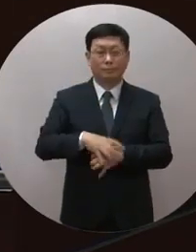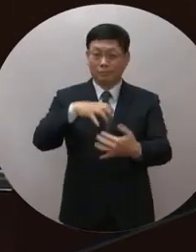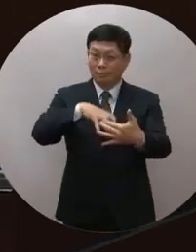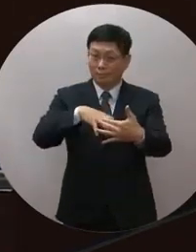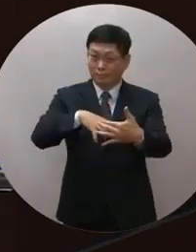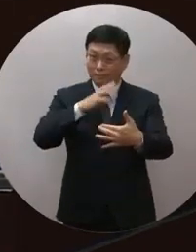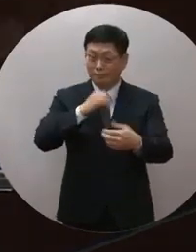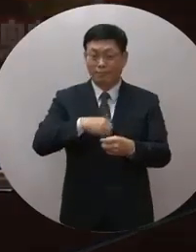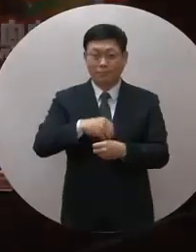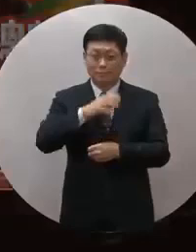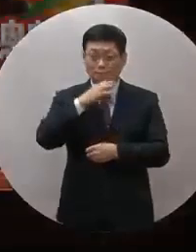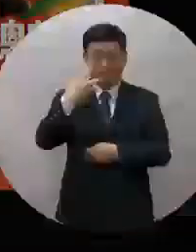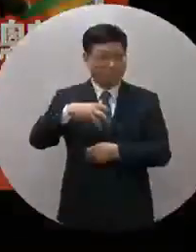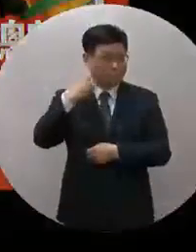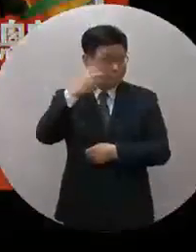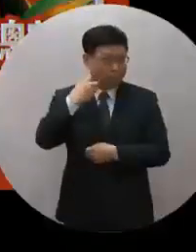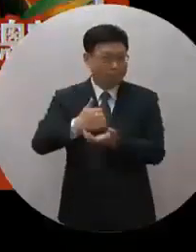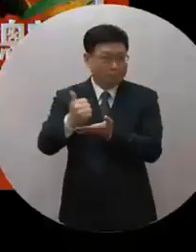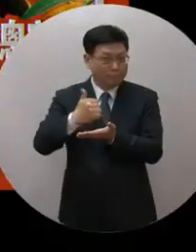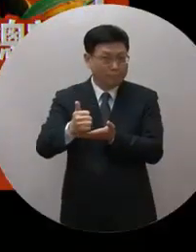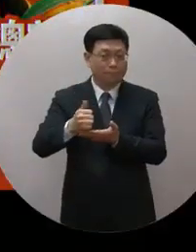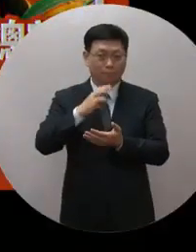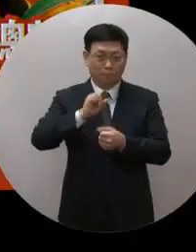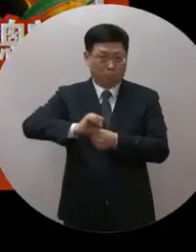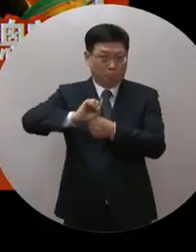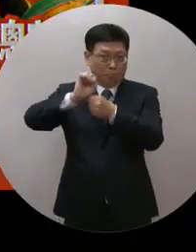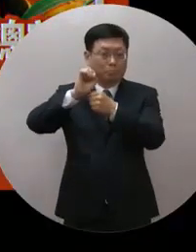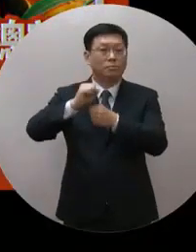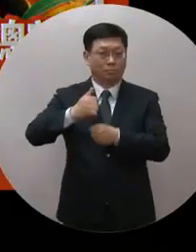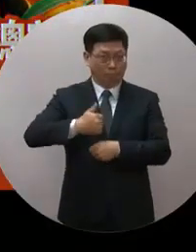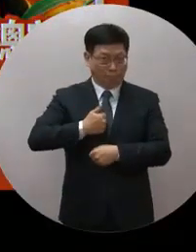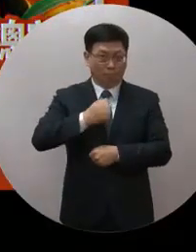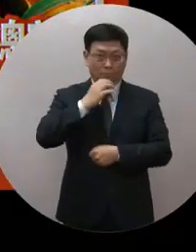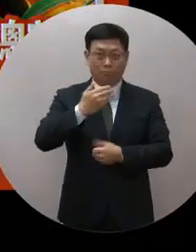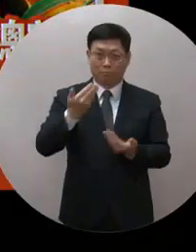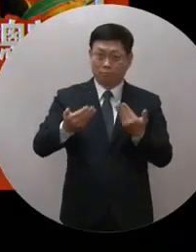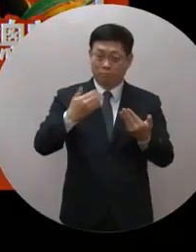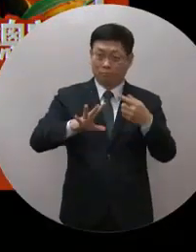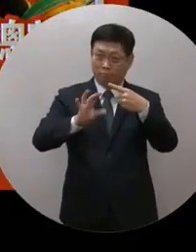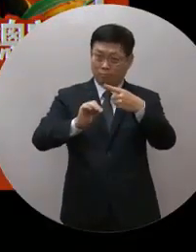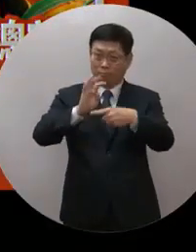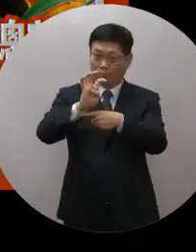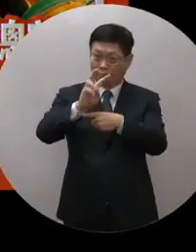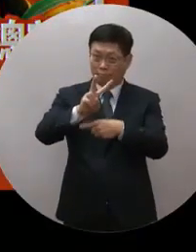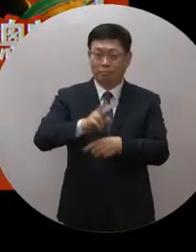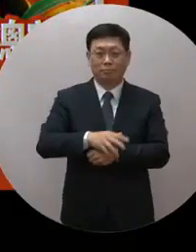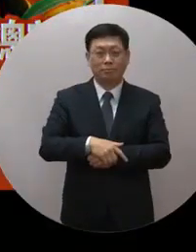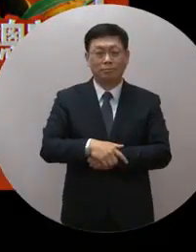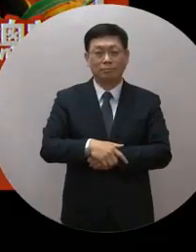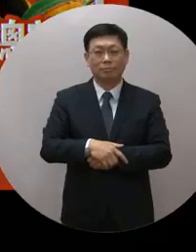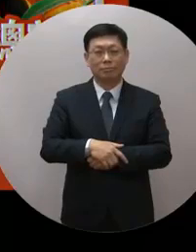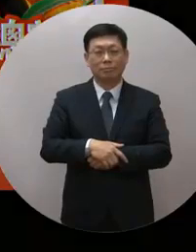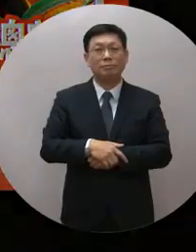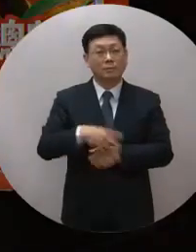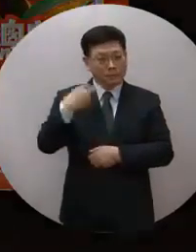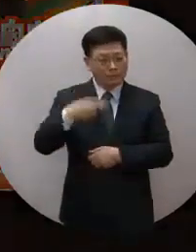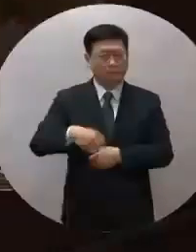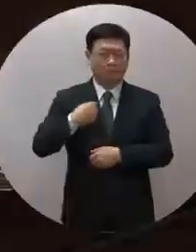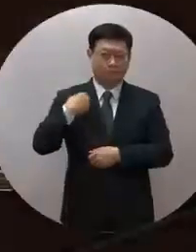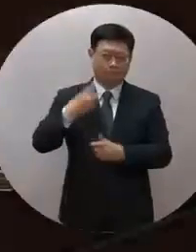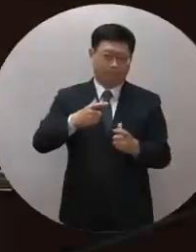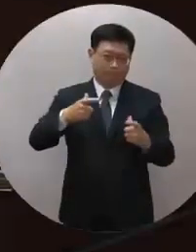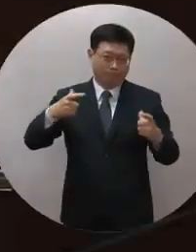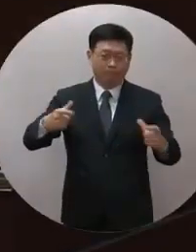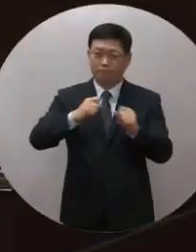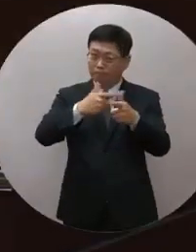中生鲜水果的出口成长率更高达42%。我们也不断地扩